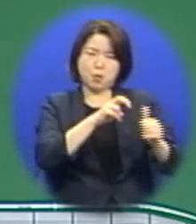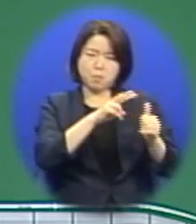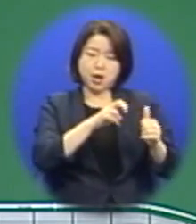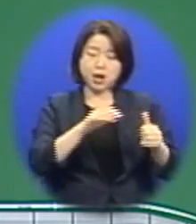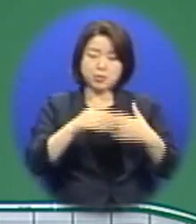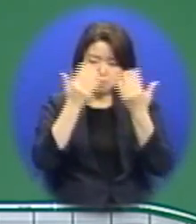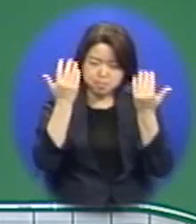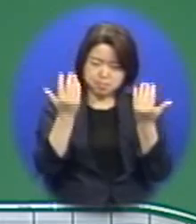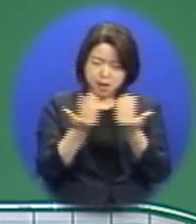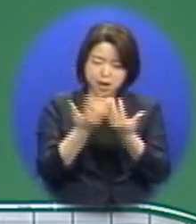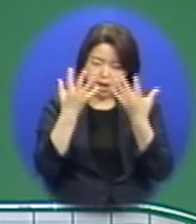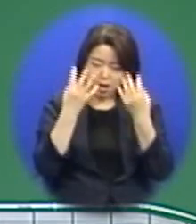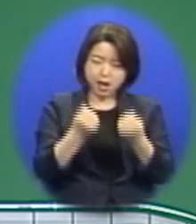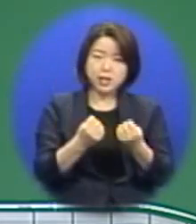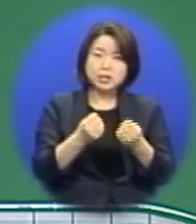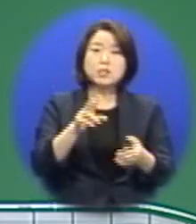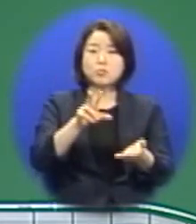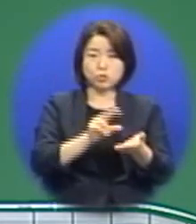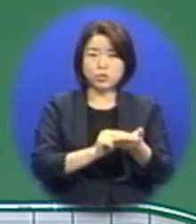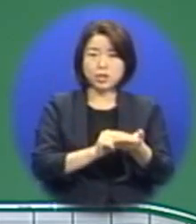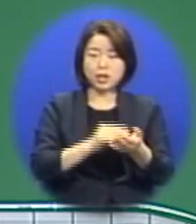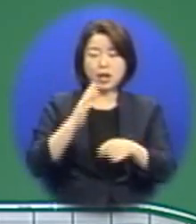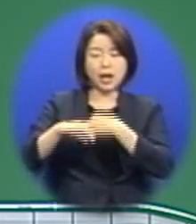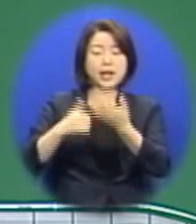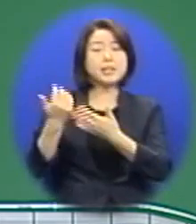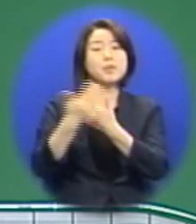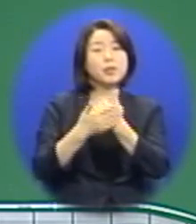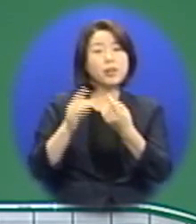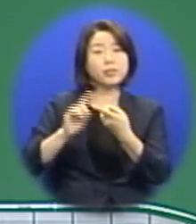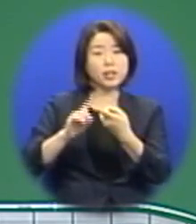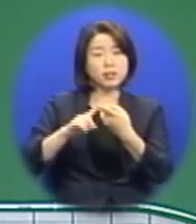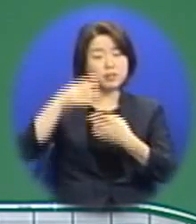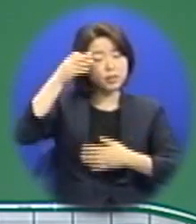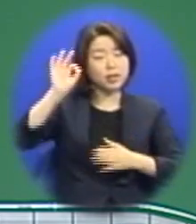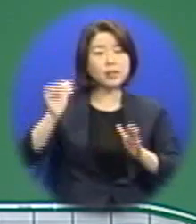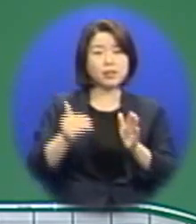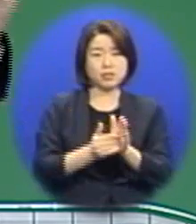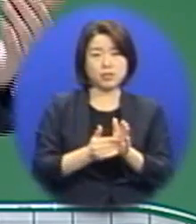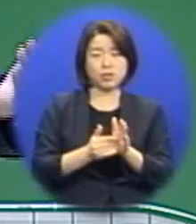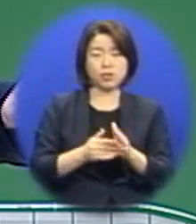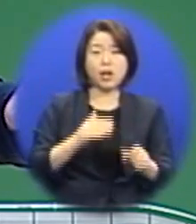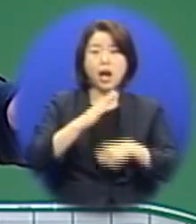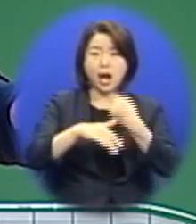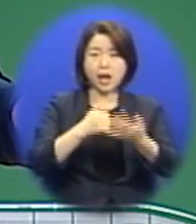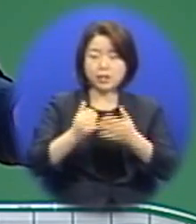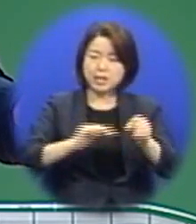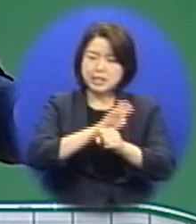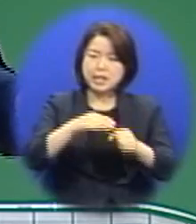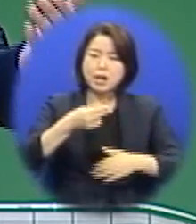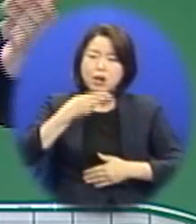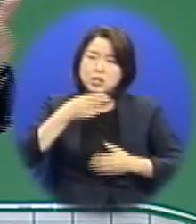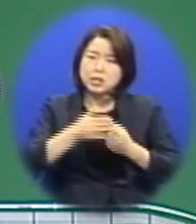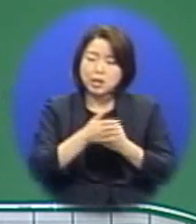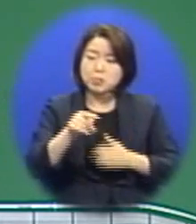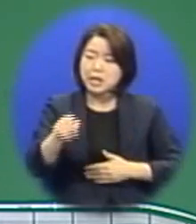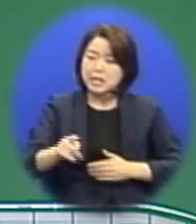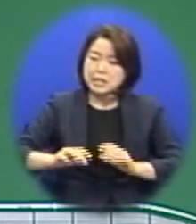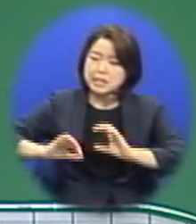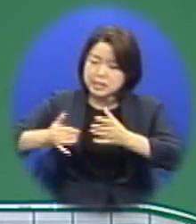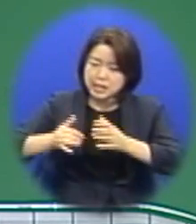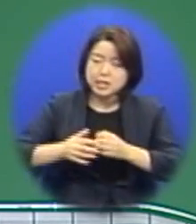문제들이 하나님의 은혜였음을 깨닫게 됐다는 겁니다. 하나님께서 사랑이 없으셔서 이